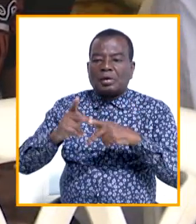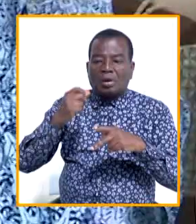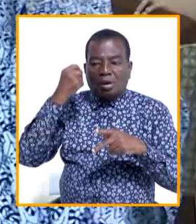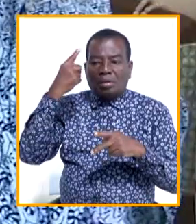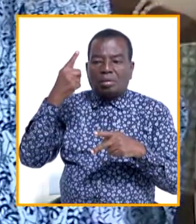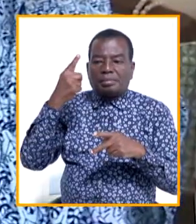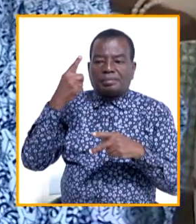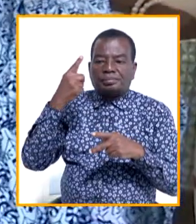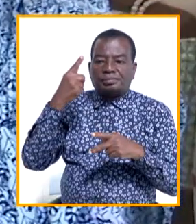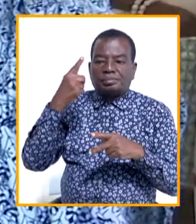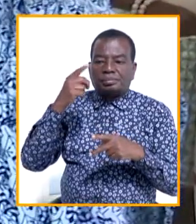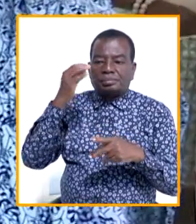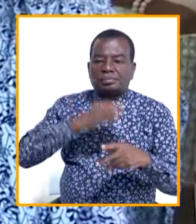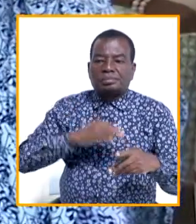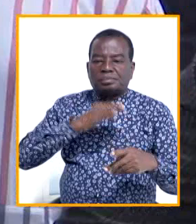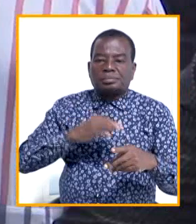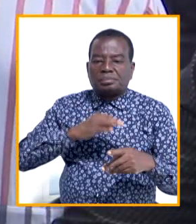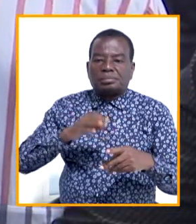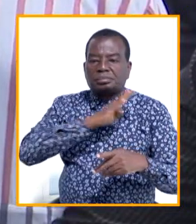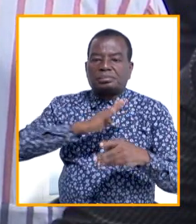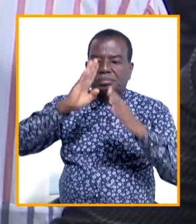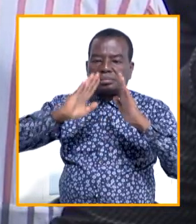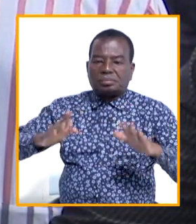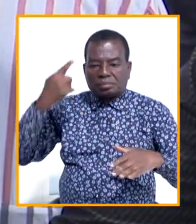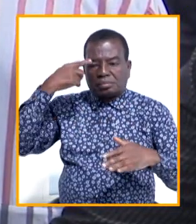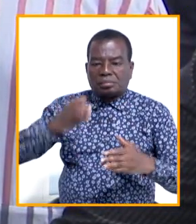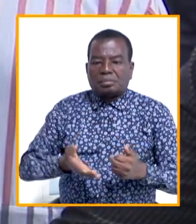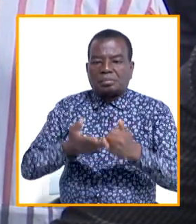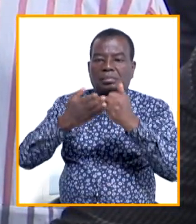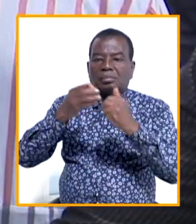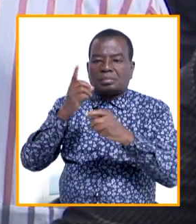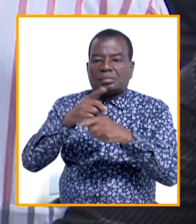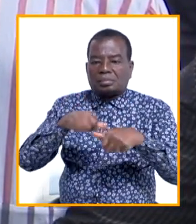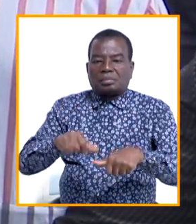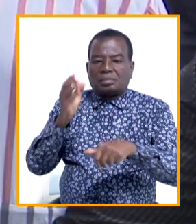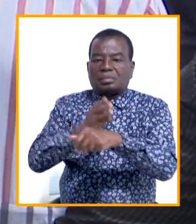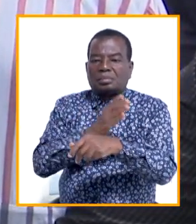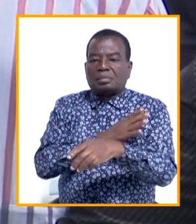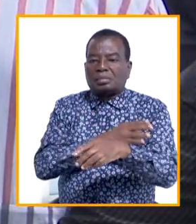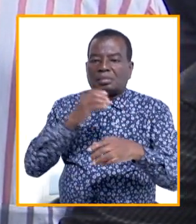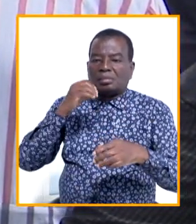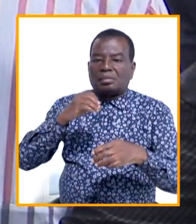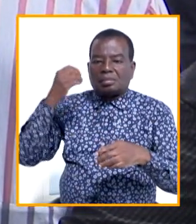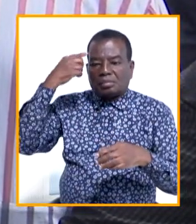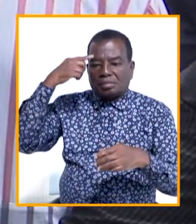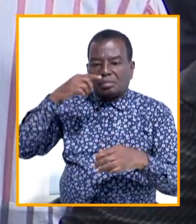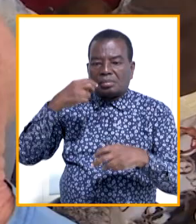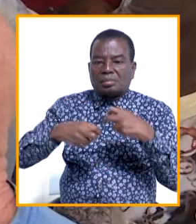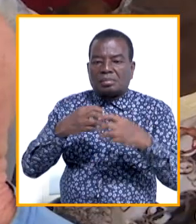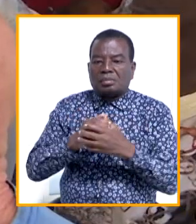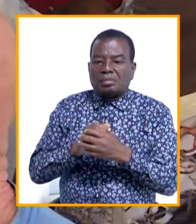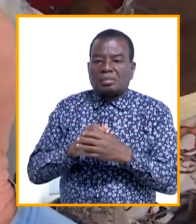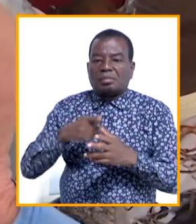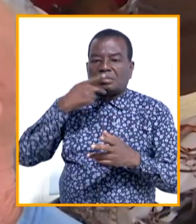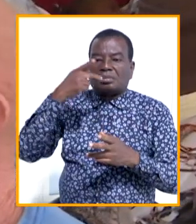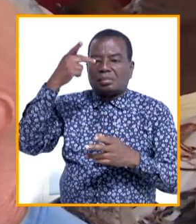comprendre le bienfait du ma pour l'aider à demeurer à commencer à continuer le travail pour le progrès de tous le